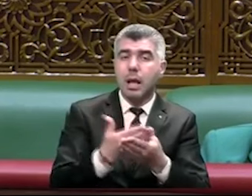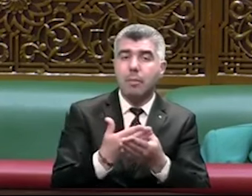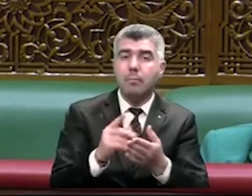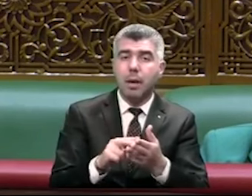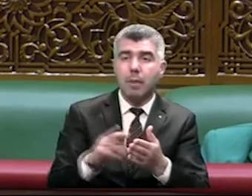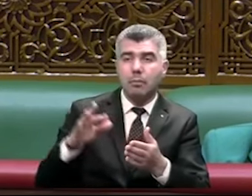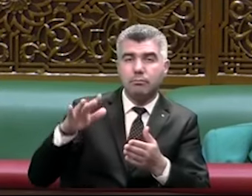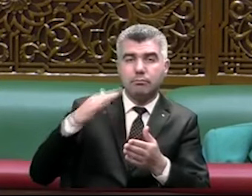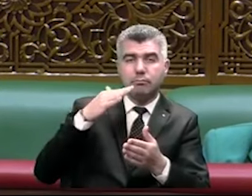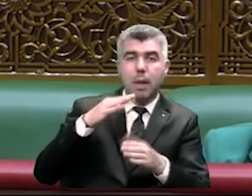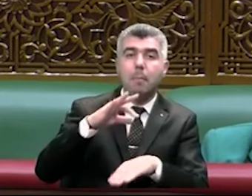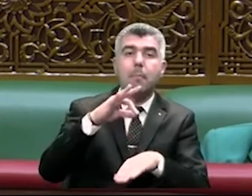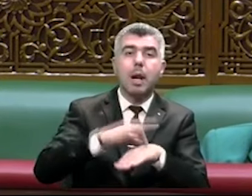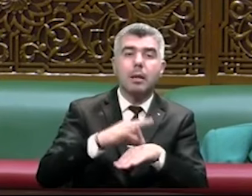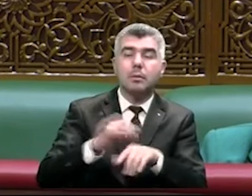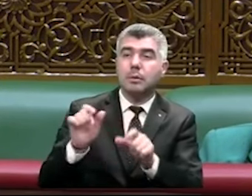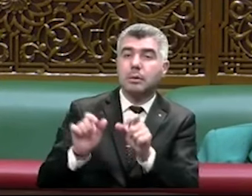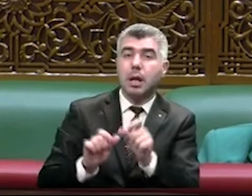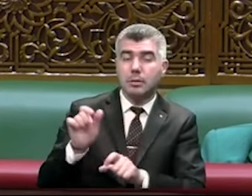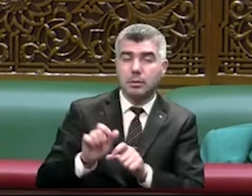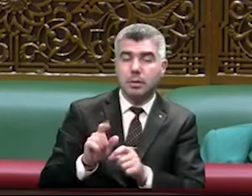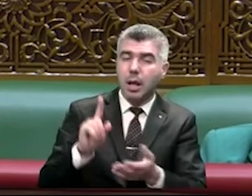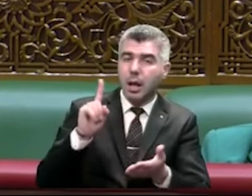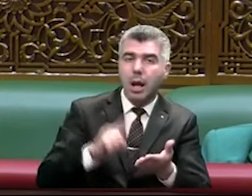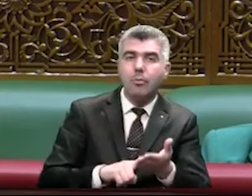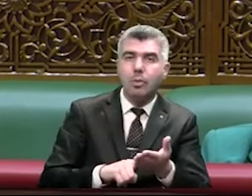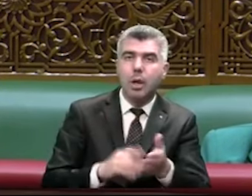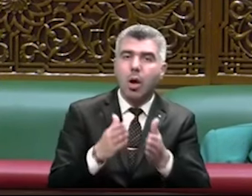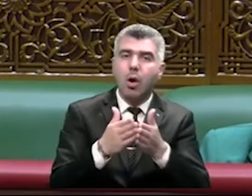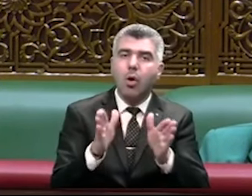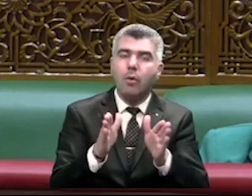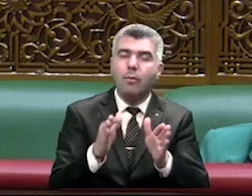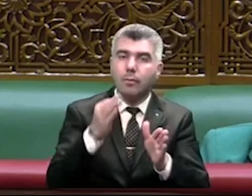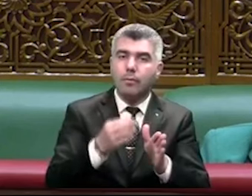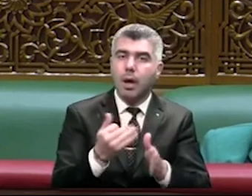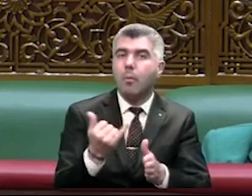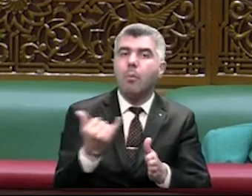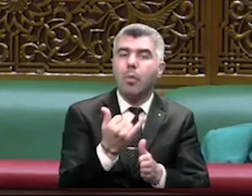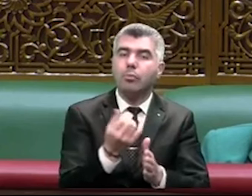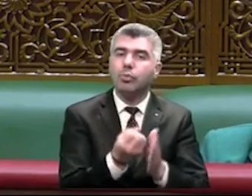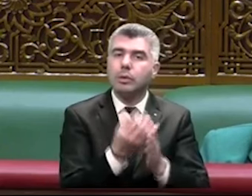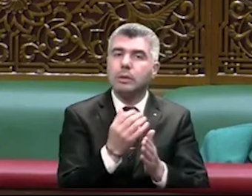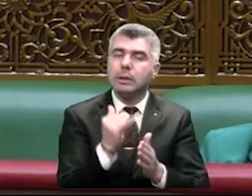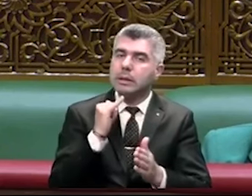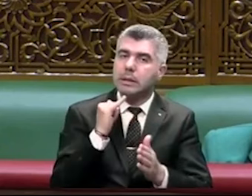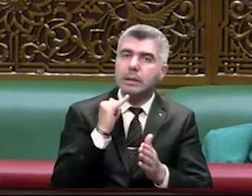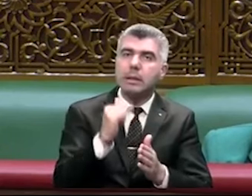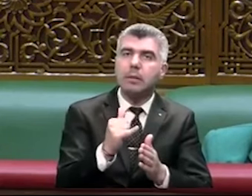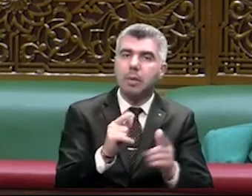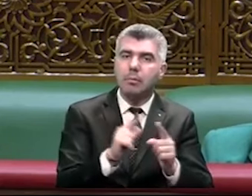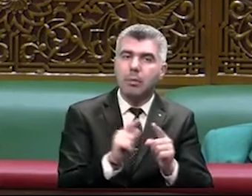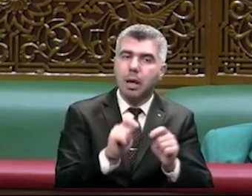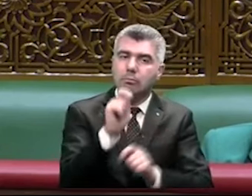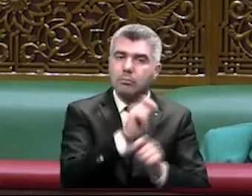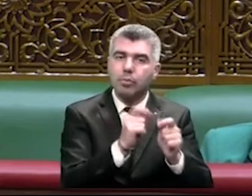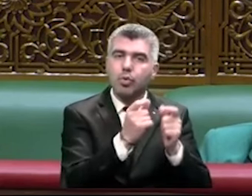الروائح الكارهه لكن لابد من العمل على فتح مصب ام الربيع بطريقه مستدامه كما اوصت به الدراسه في